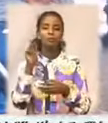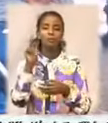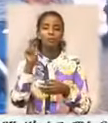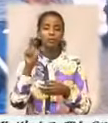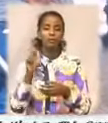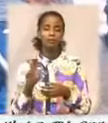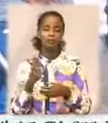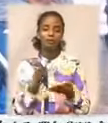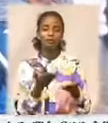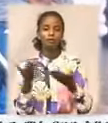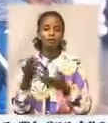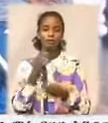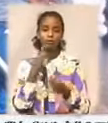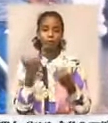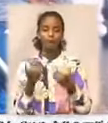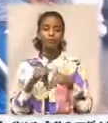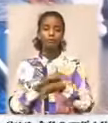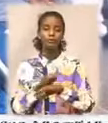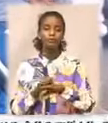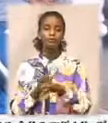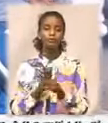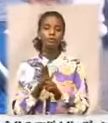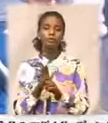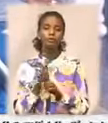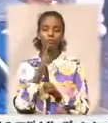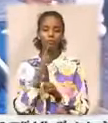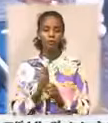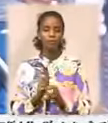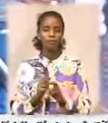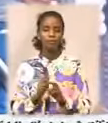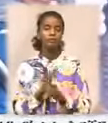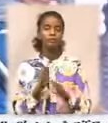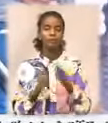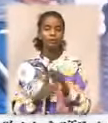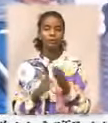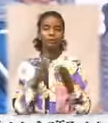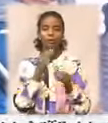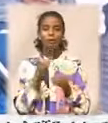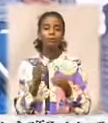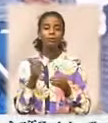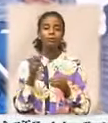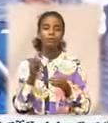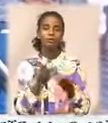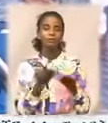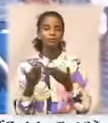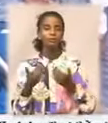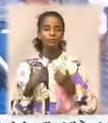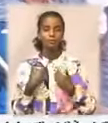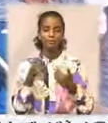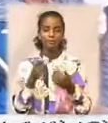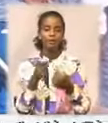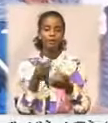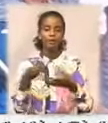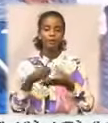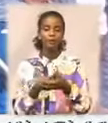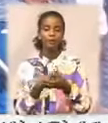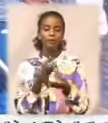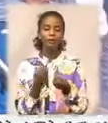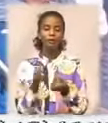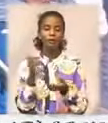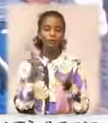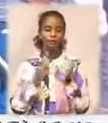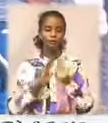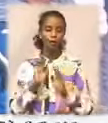የማዳበሪያ አቅርቦት በአሁኑ ሰዓት በቂ በሚባል ደረጃ የማዳበሪያ አቅርቦት አለ። ስለዚህ የግብዓት አቅርቦት ዋናው